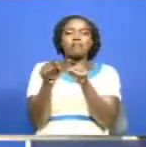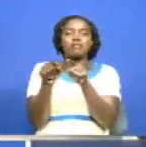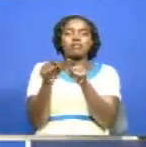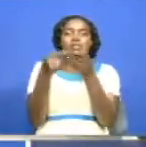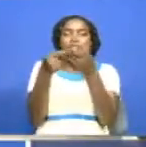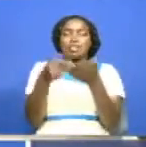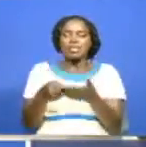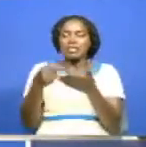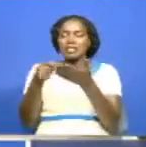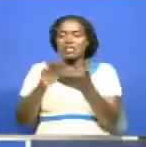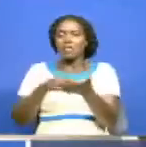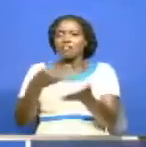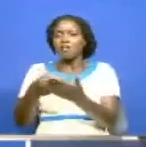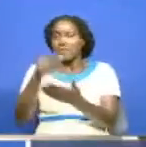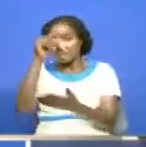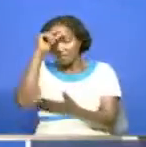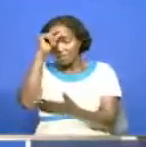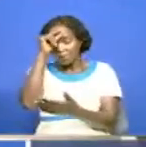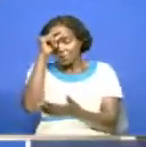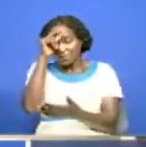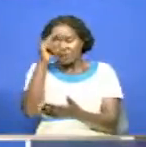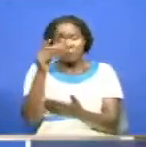mazungumzo kwamba yamefeli upande wa serikali.